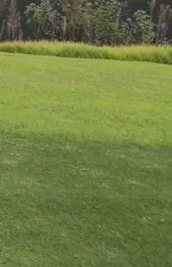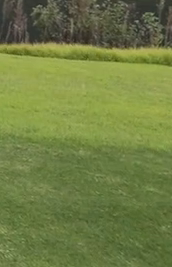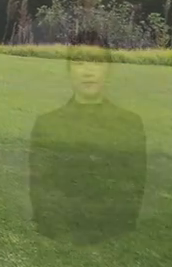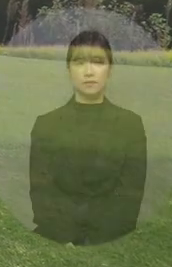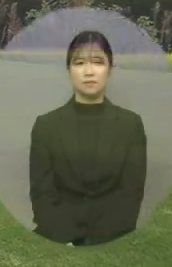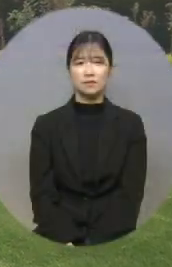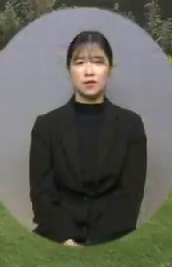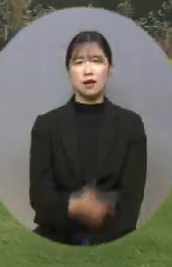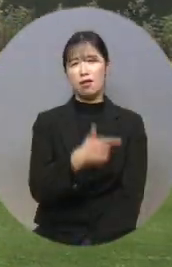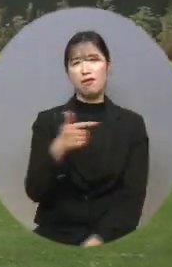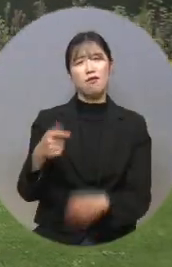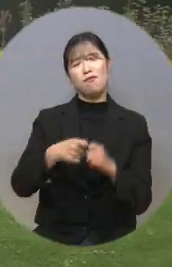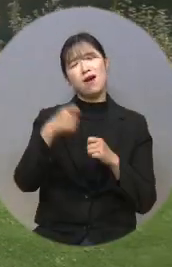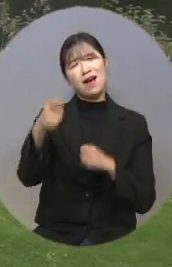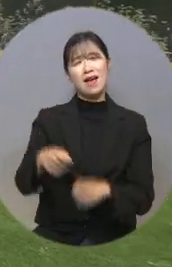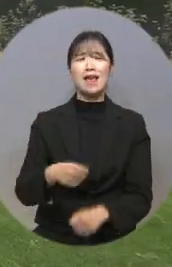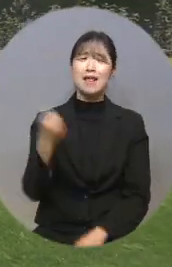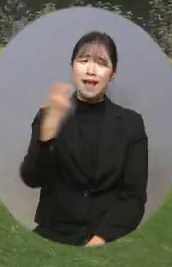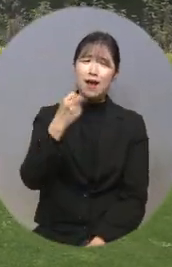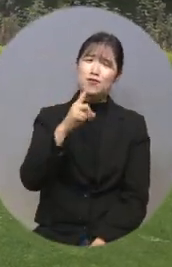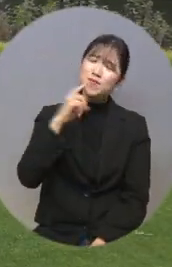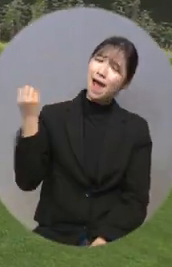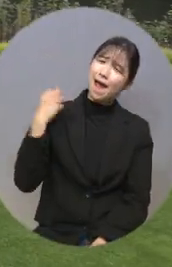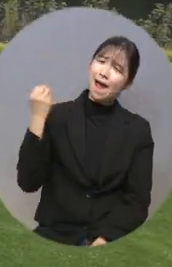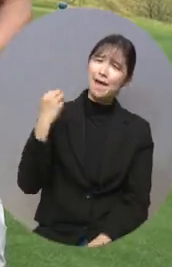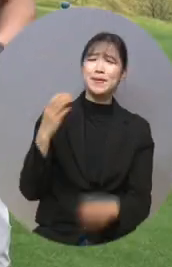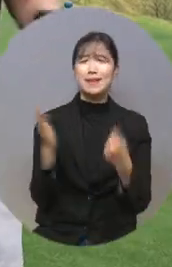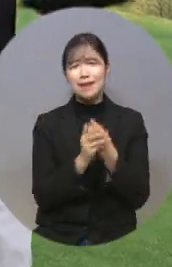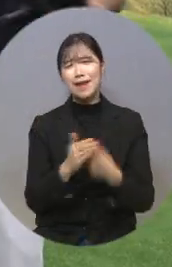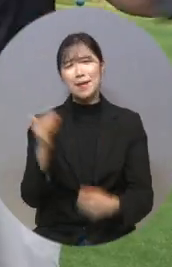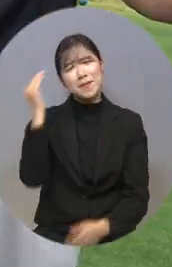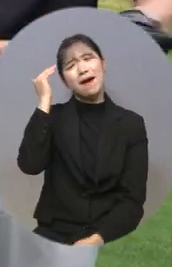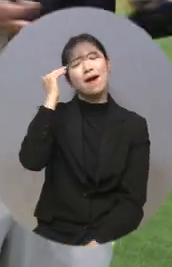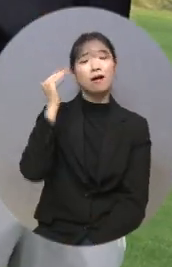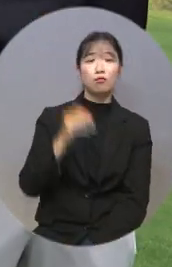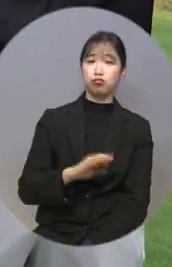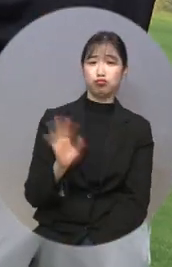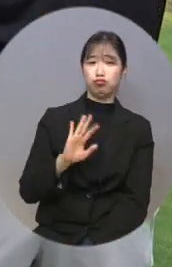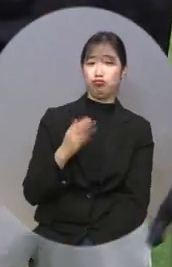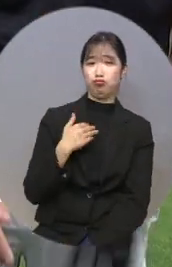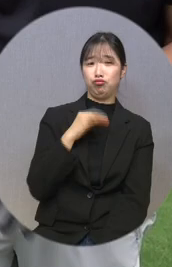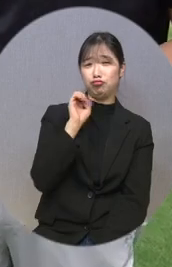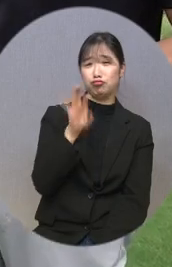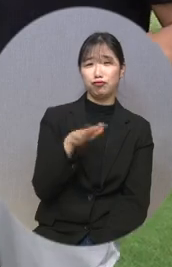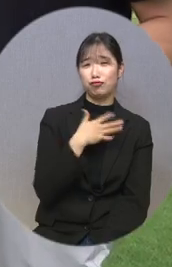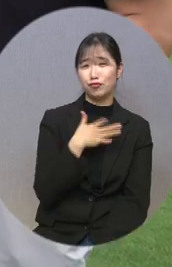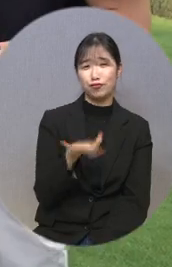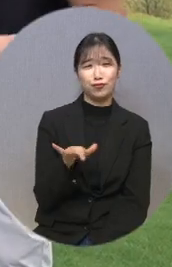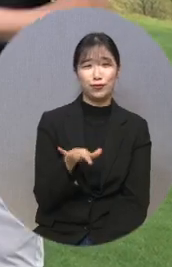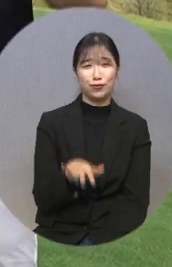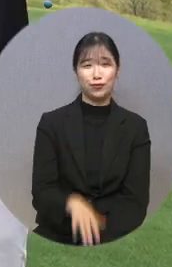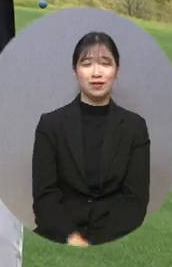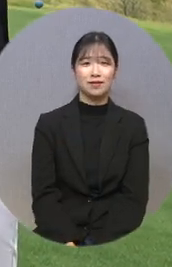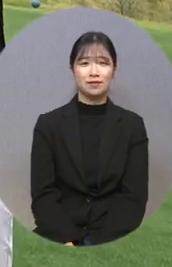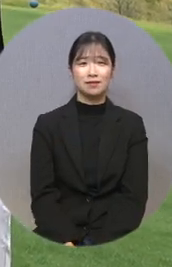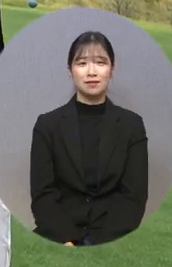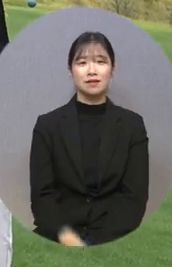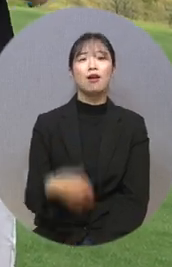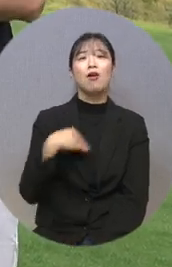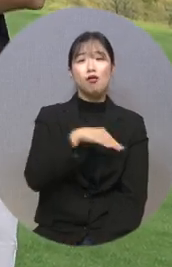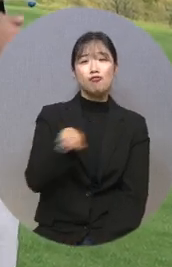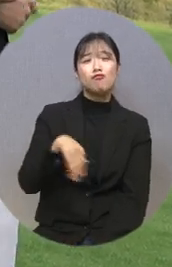진짜. 아니 근데 치는데 자꾸 말 걸어가지고 아, 안 됐다, 양. 안 걸었다, 양. 가만히 대답할 걸 그랬다. 우리끼리